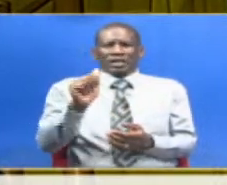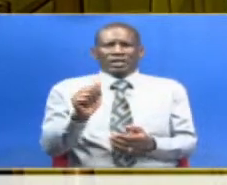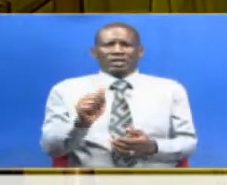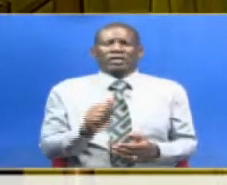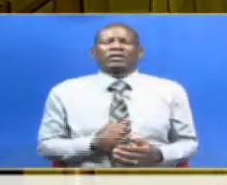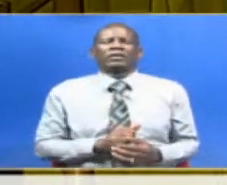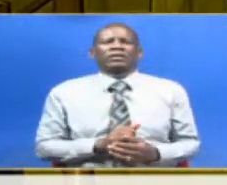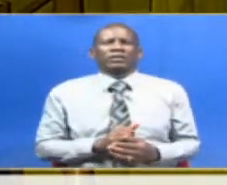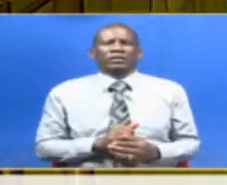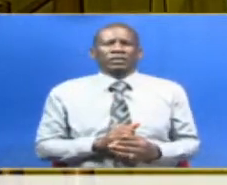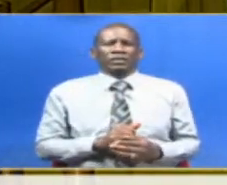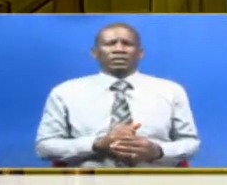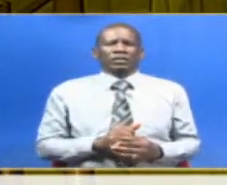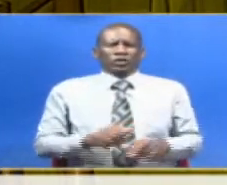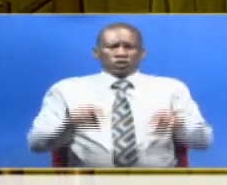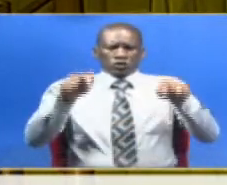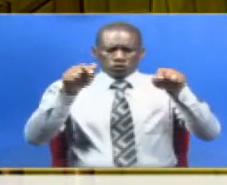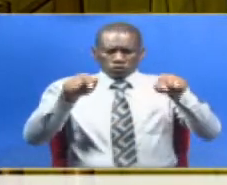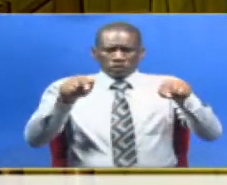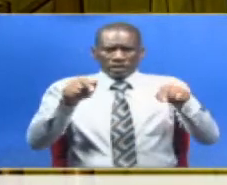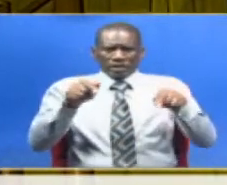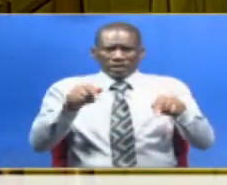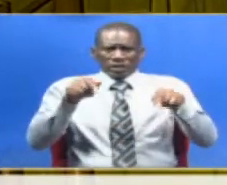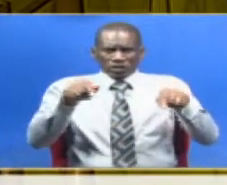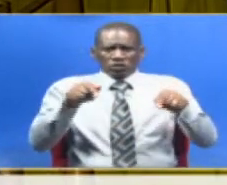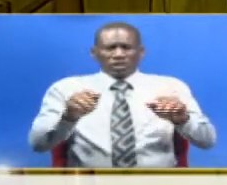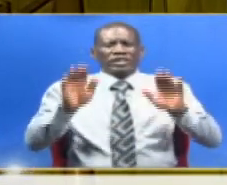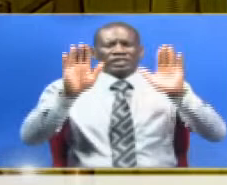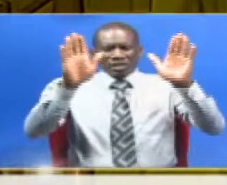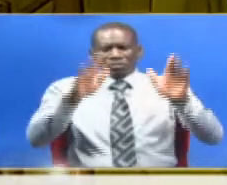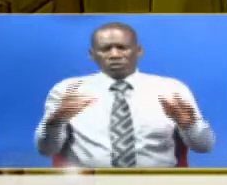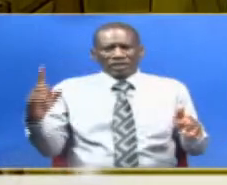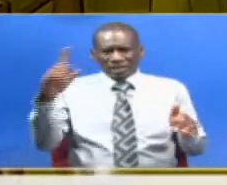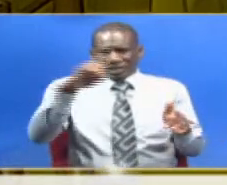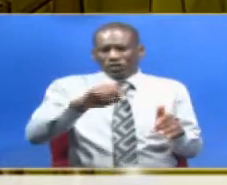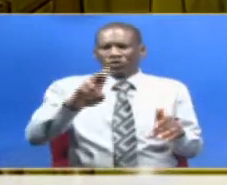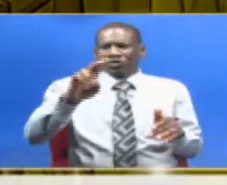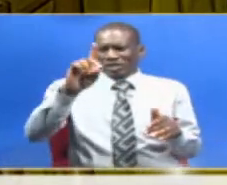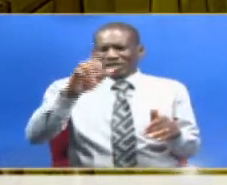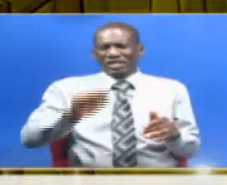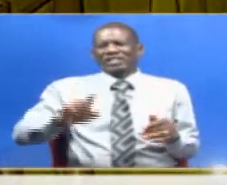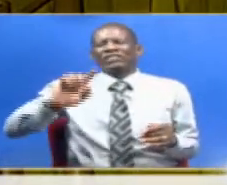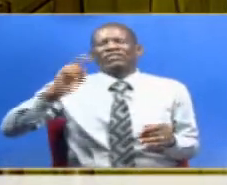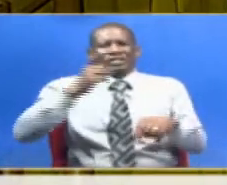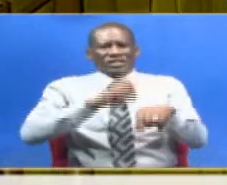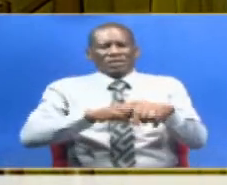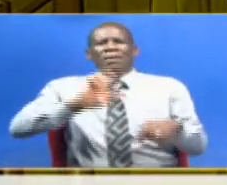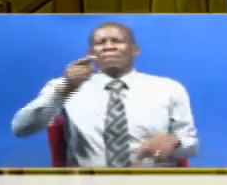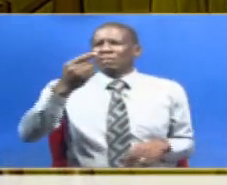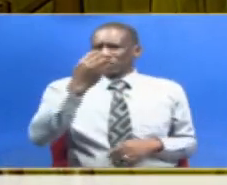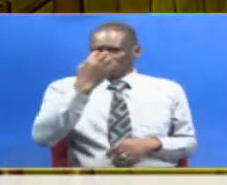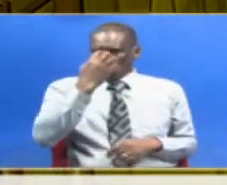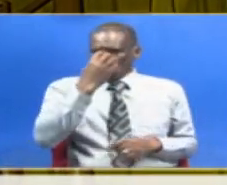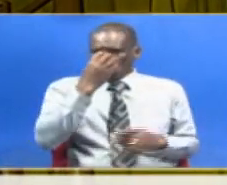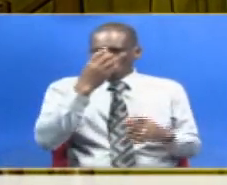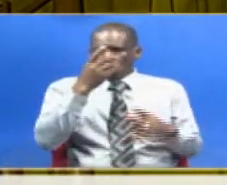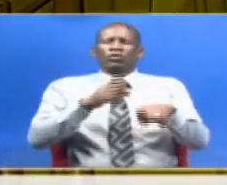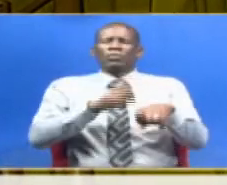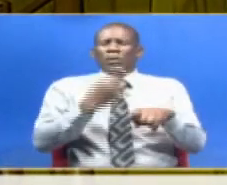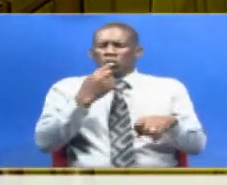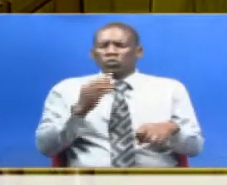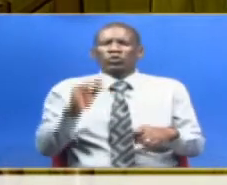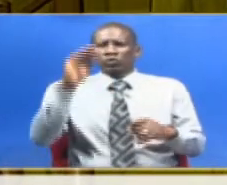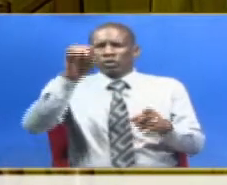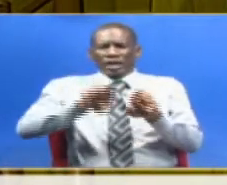UDA. Ni siku hii, siku ya maana kabisa kwa sababu ni mara ya kwanza ya Rais William Ruto tangu kuapishwa kwake